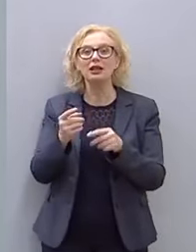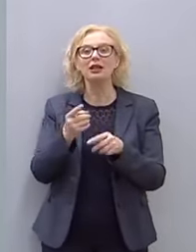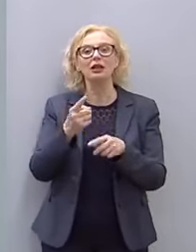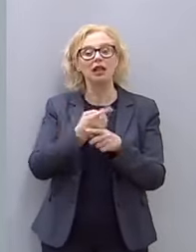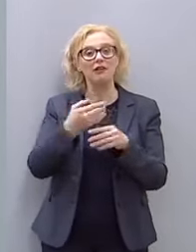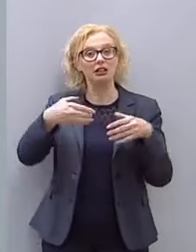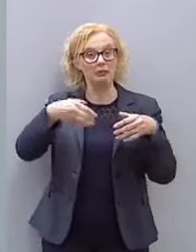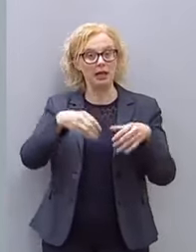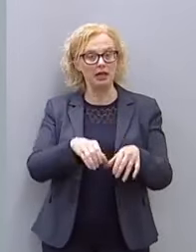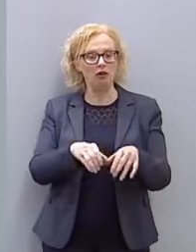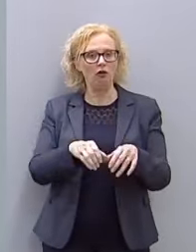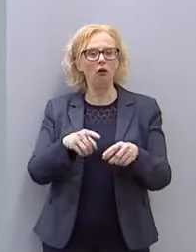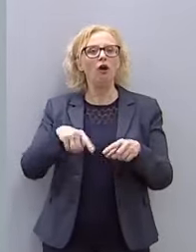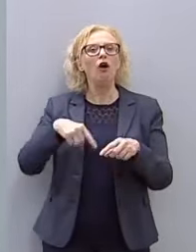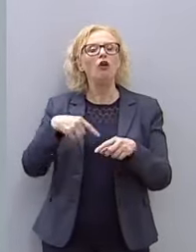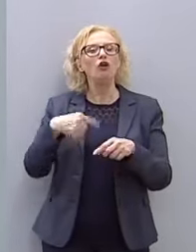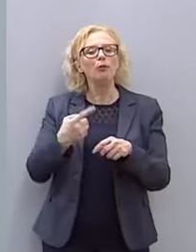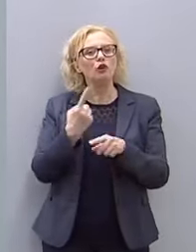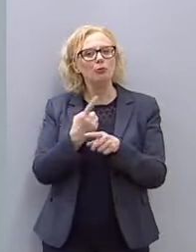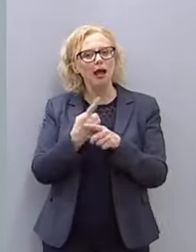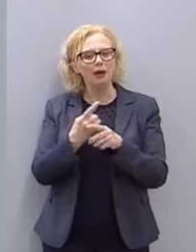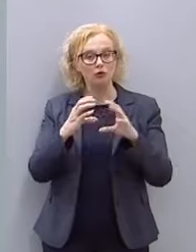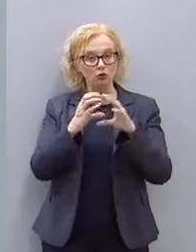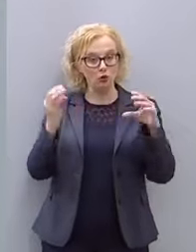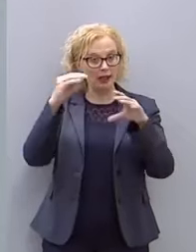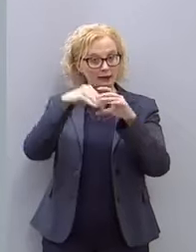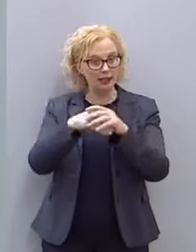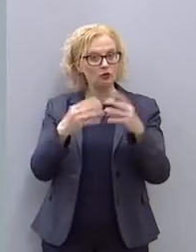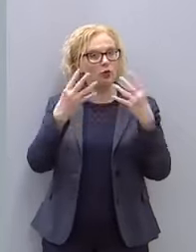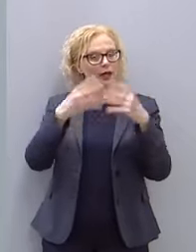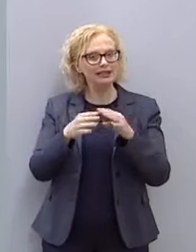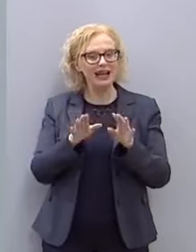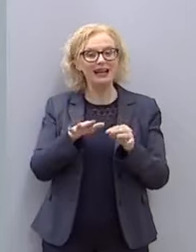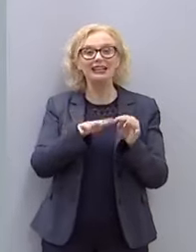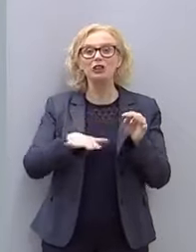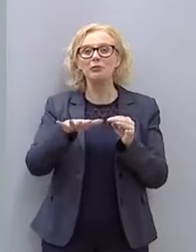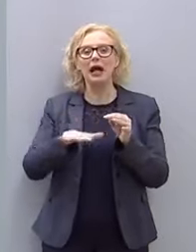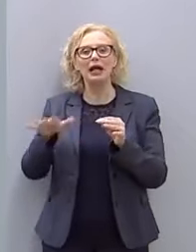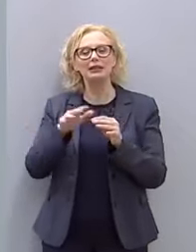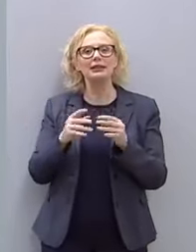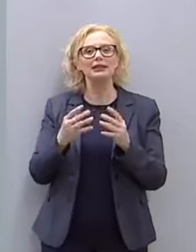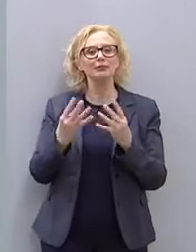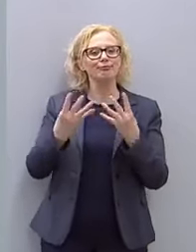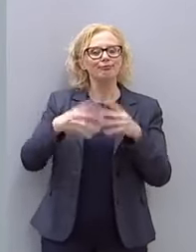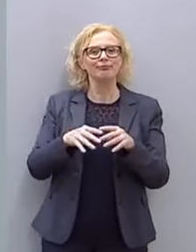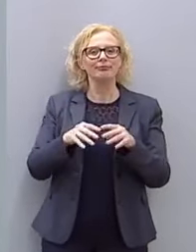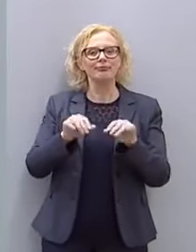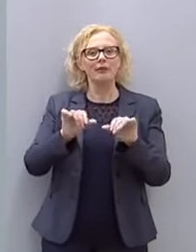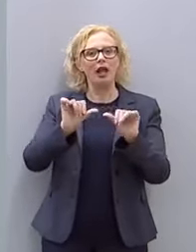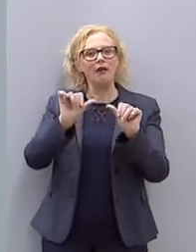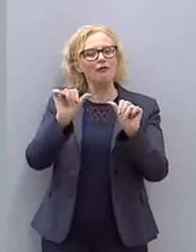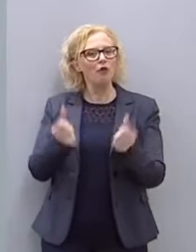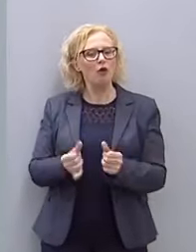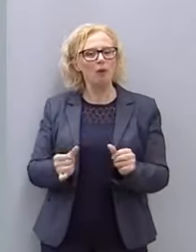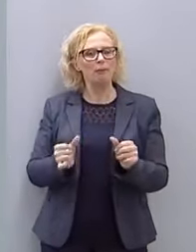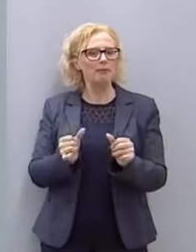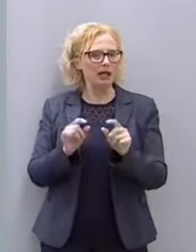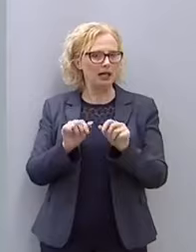dobbiamo organizzare all'interno della stessa scuola gli spazi in modo in modo in modo